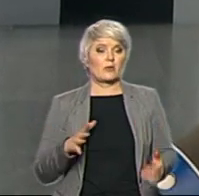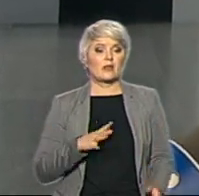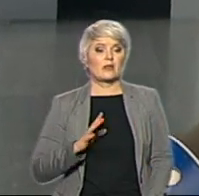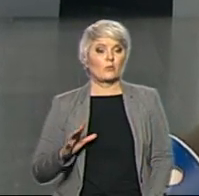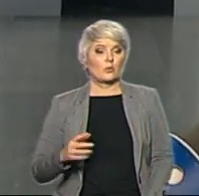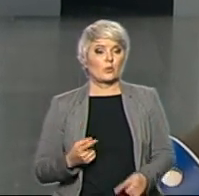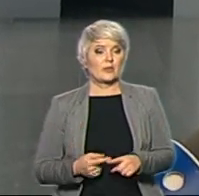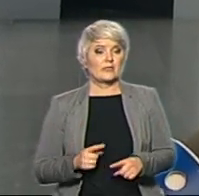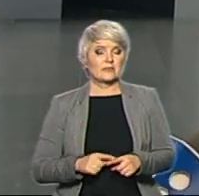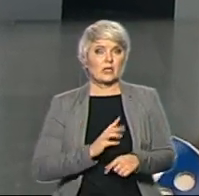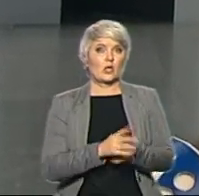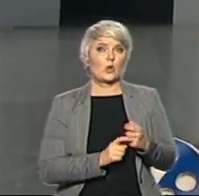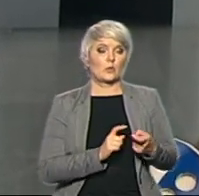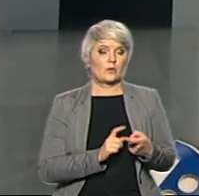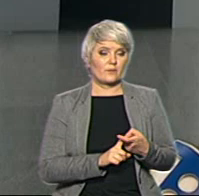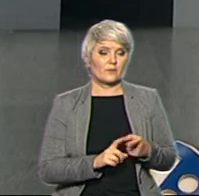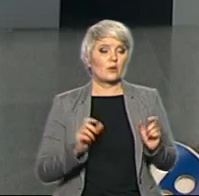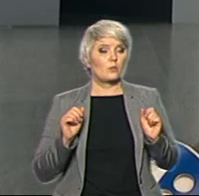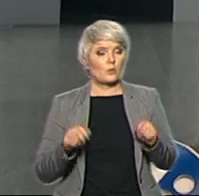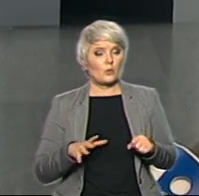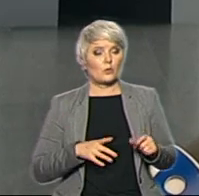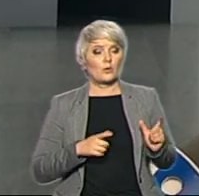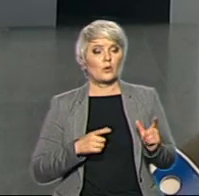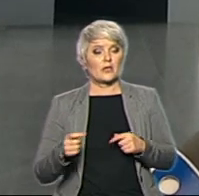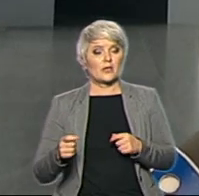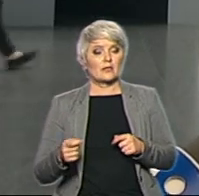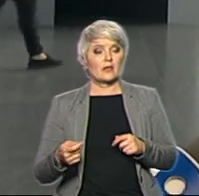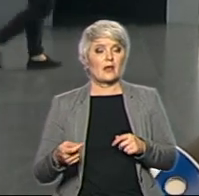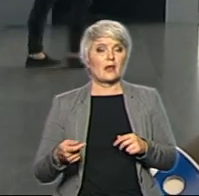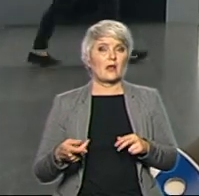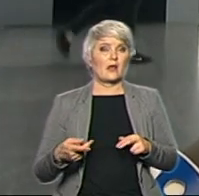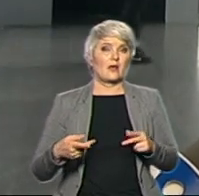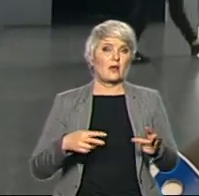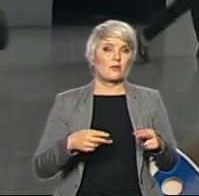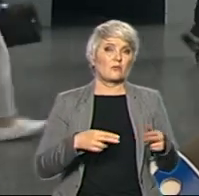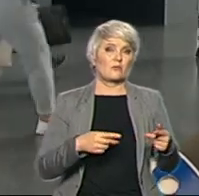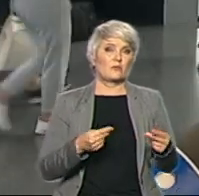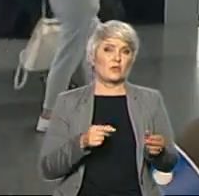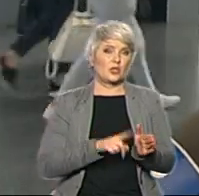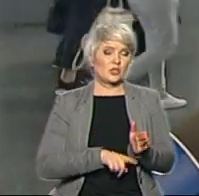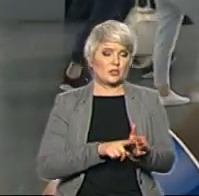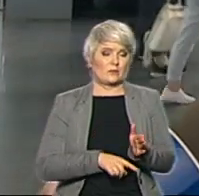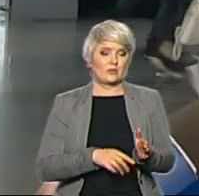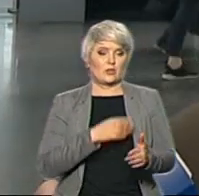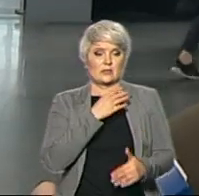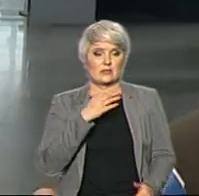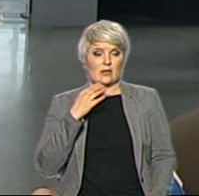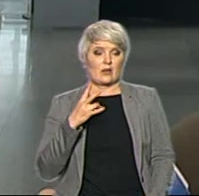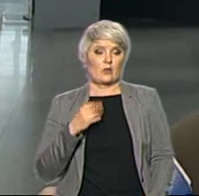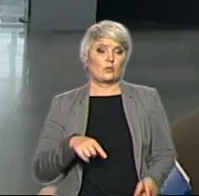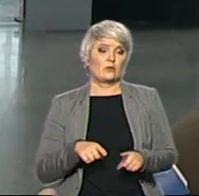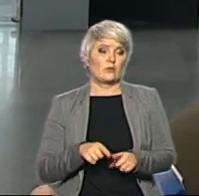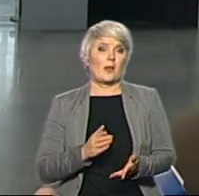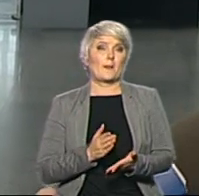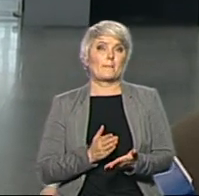цих коронавірусу, то можна було їхати перевізниками дешевше, значно дешевше. Ну, так